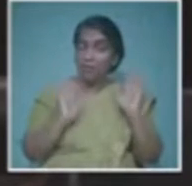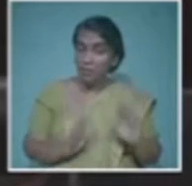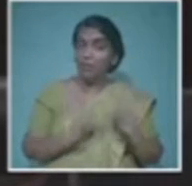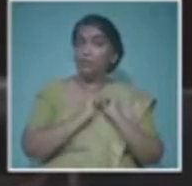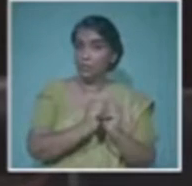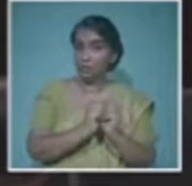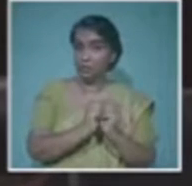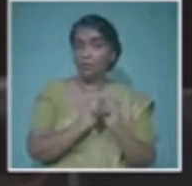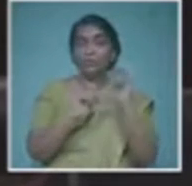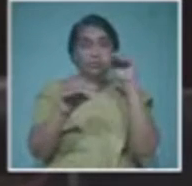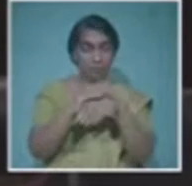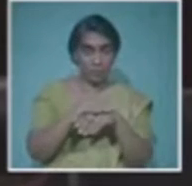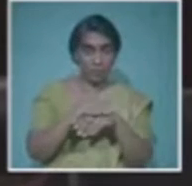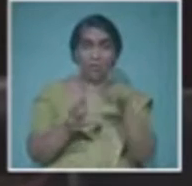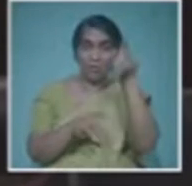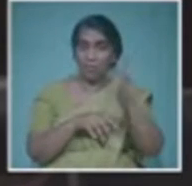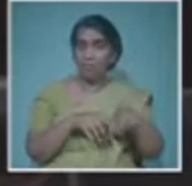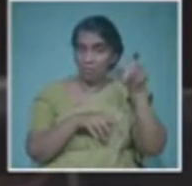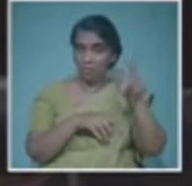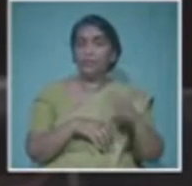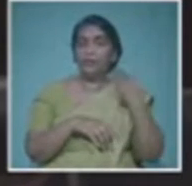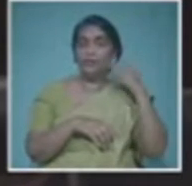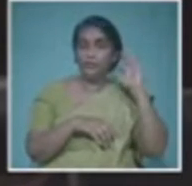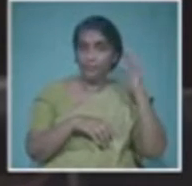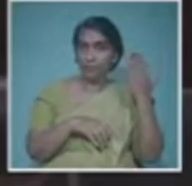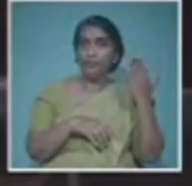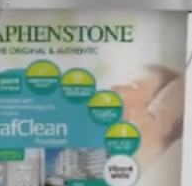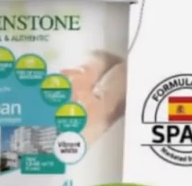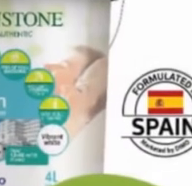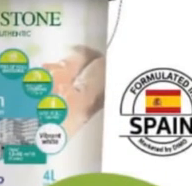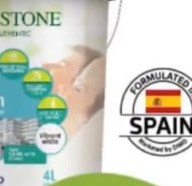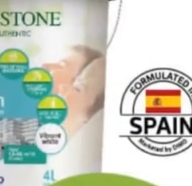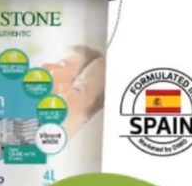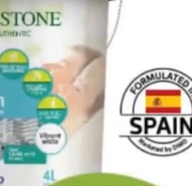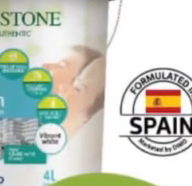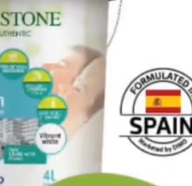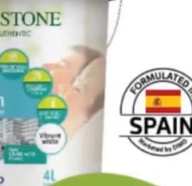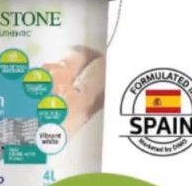සේවයේ නිරතව සිටින සේවිකාවන් සඳහා විශේෂයෙන් කැබින් ක්‍රූ සේවිකාවන්